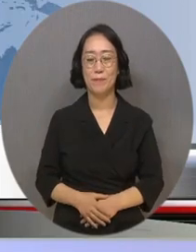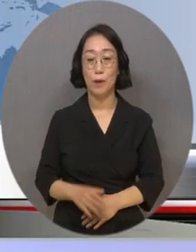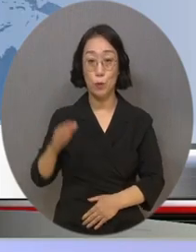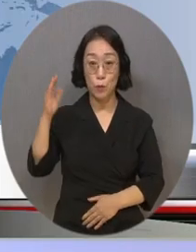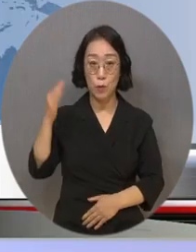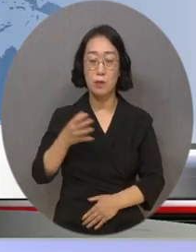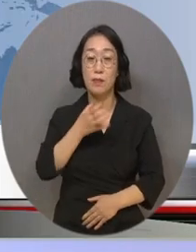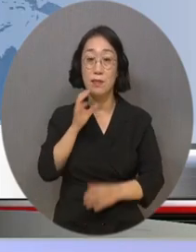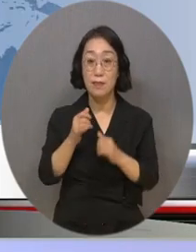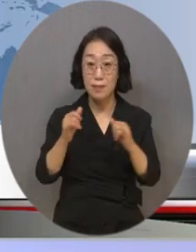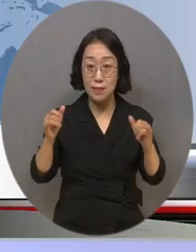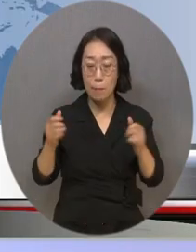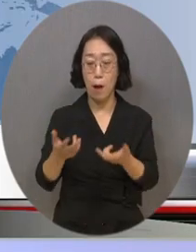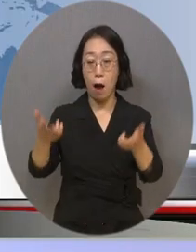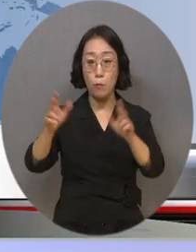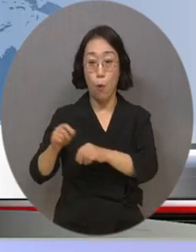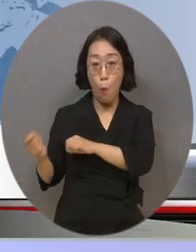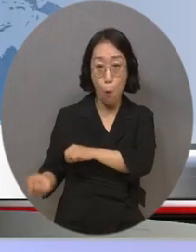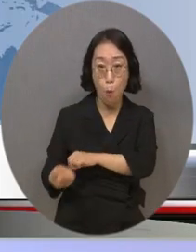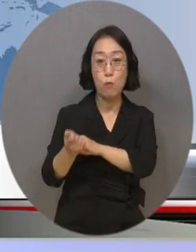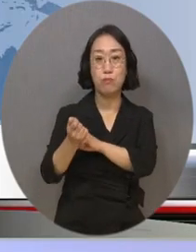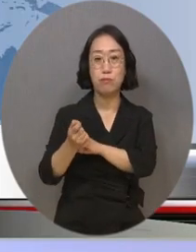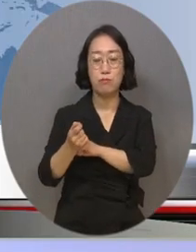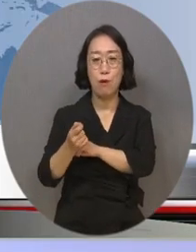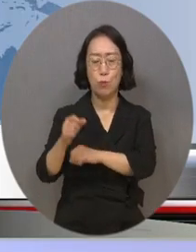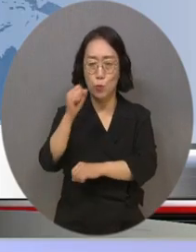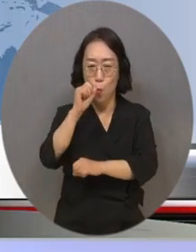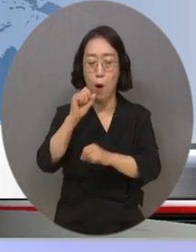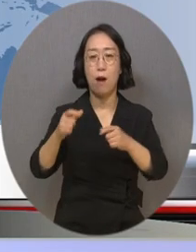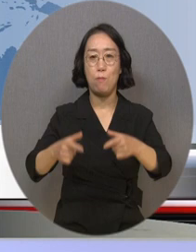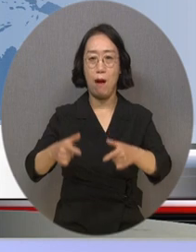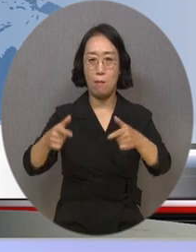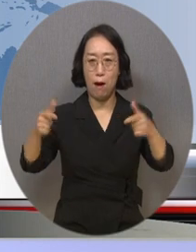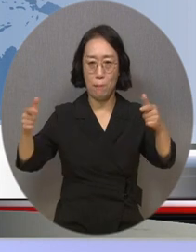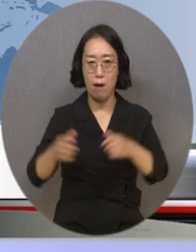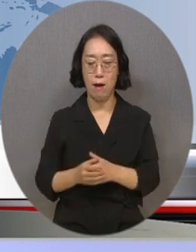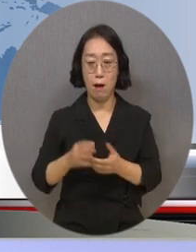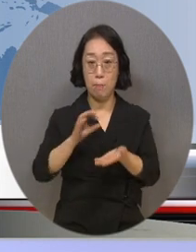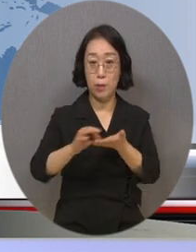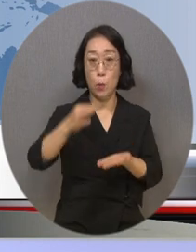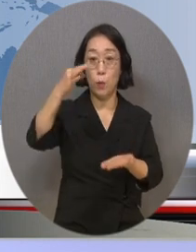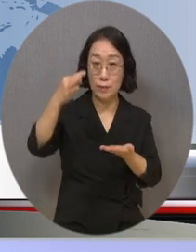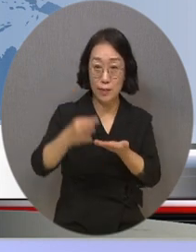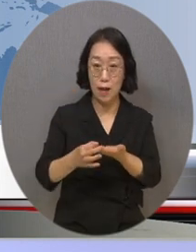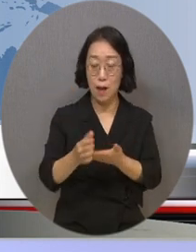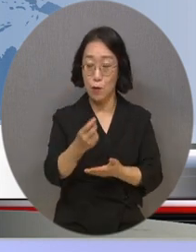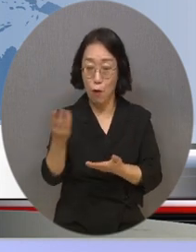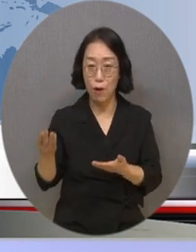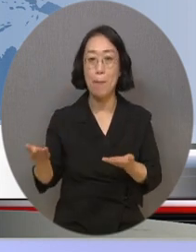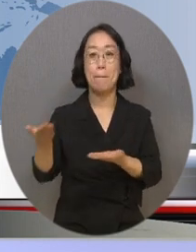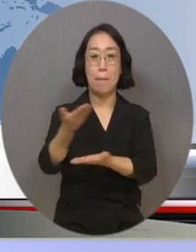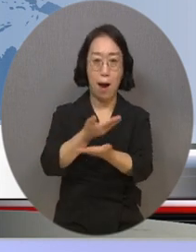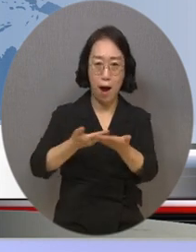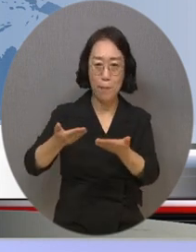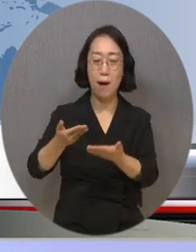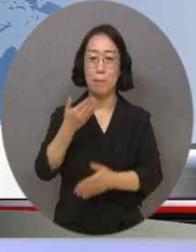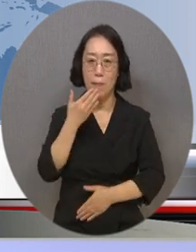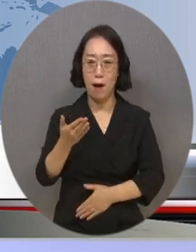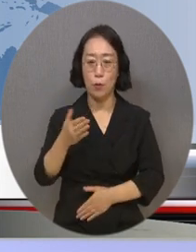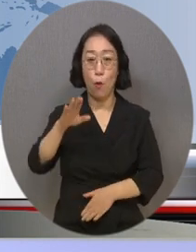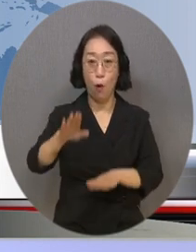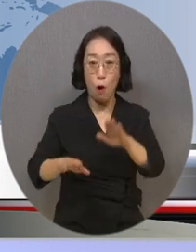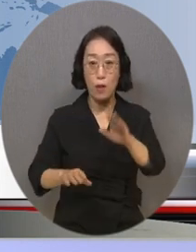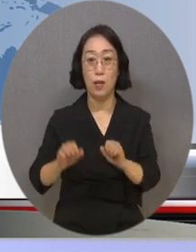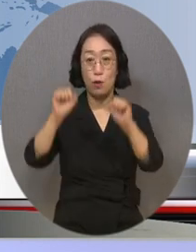최근 노년층에서 파크골프의 인기가 높아지고 있습니다. 적은 비용으로 여럿이서 함께 즐길 수 있고 걷기